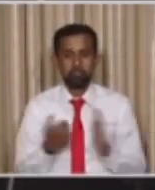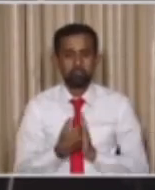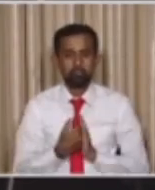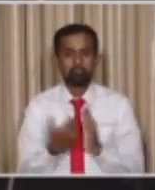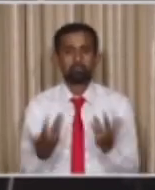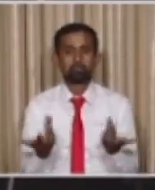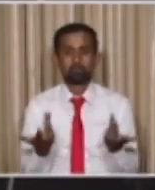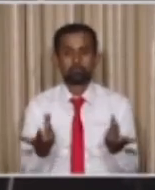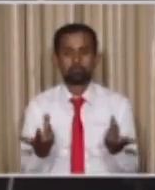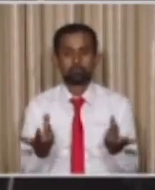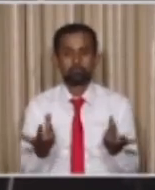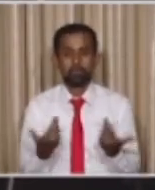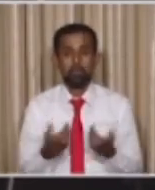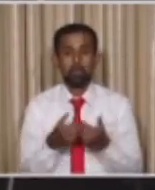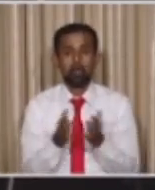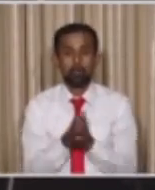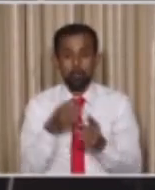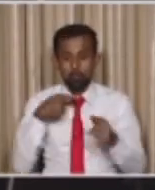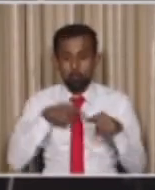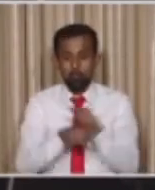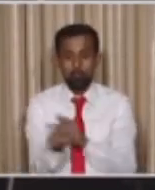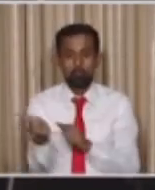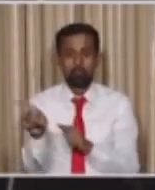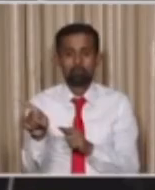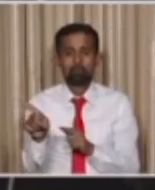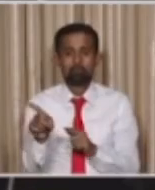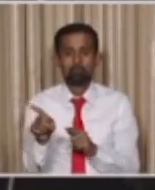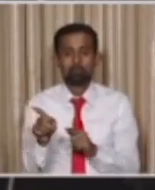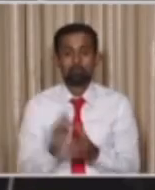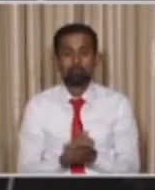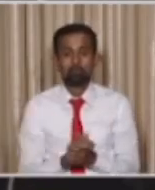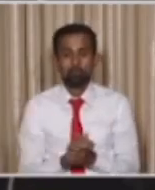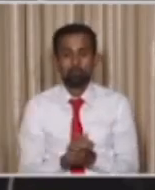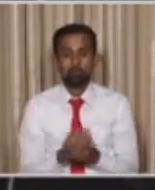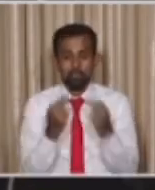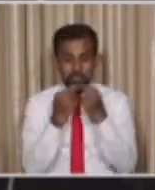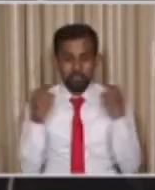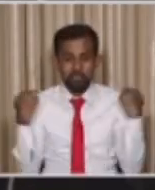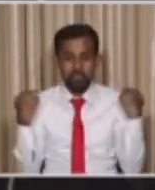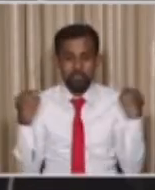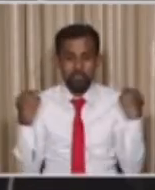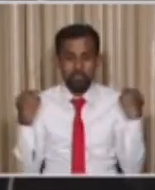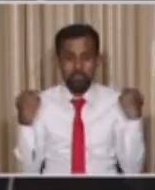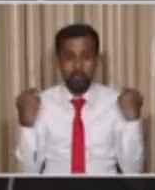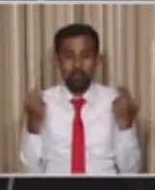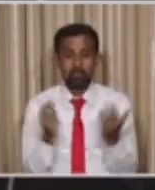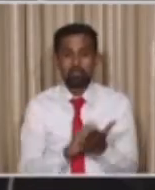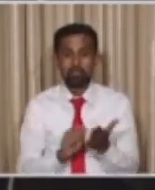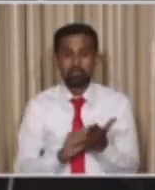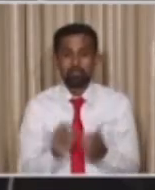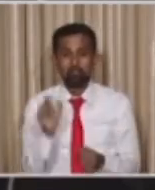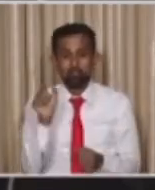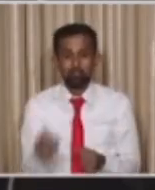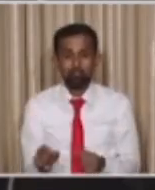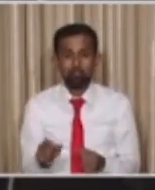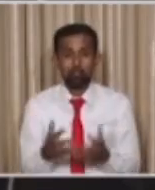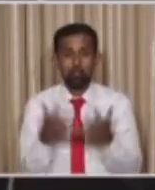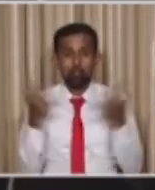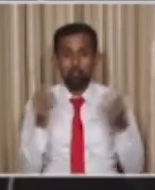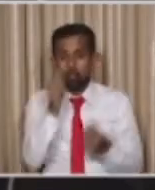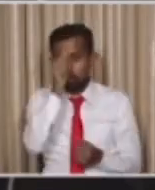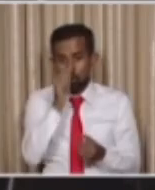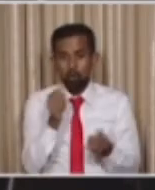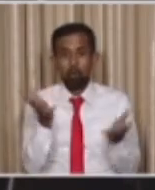කරන්නේ නැහැ. ඒ සියල්ල ඇස්සේ රිංගලන්. ඊළඟට මේ රේගුවේ ඉන්න වාස්තු ලිපි කරුව කියලා. ඒ තමයි ලොකුම හොර